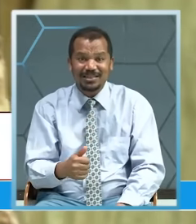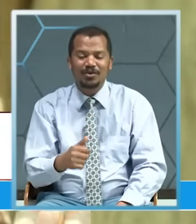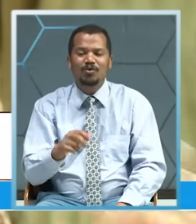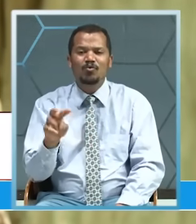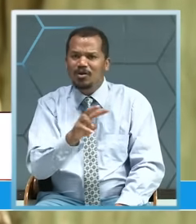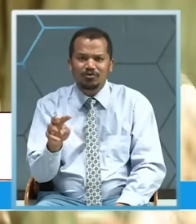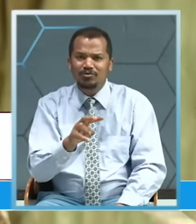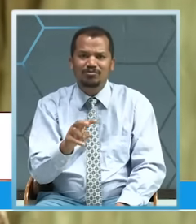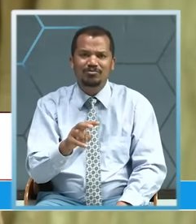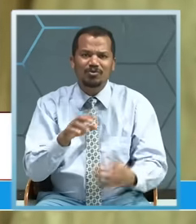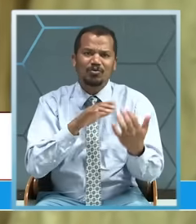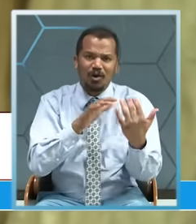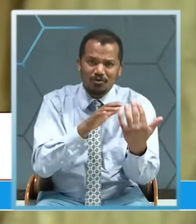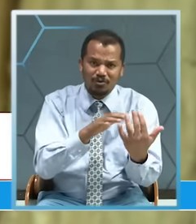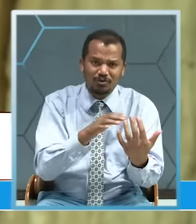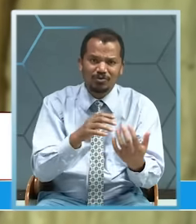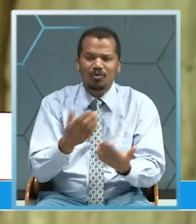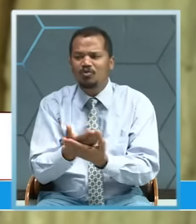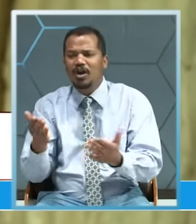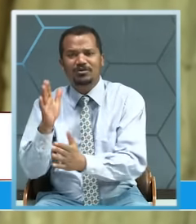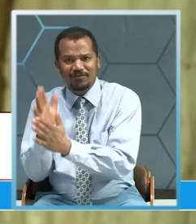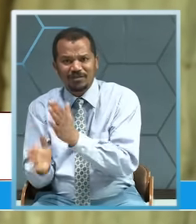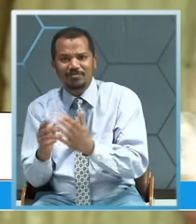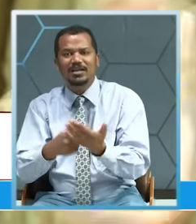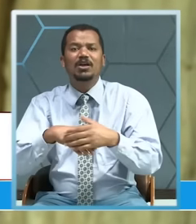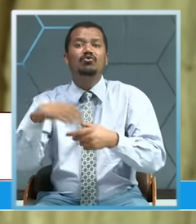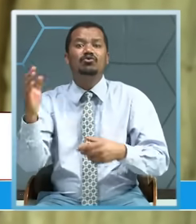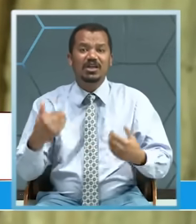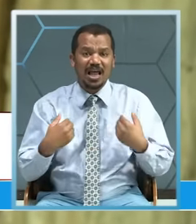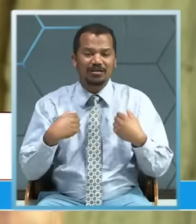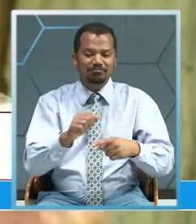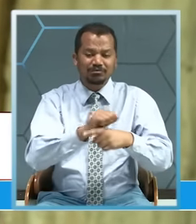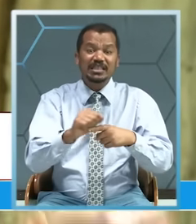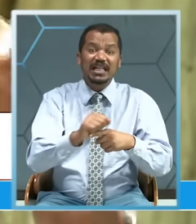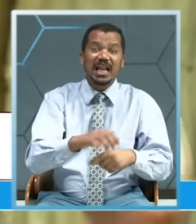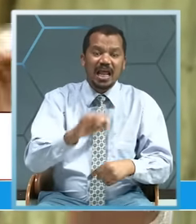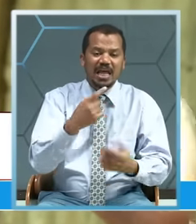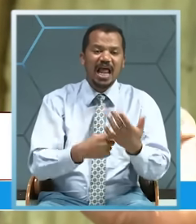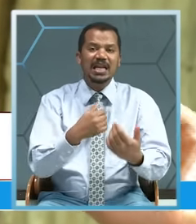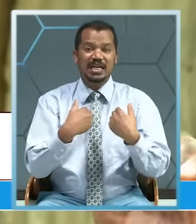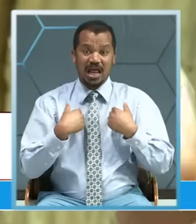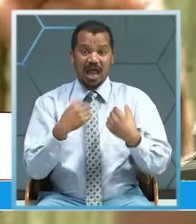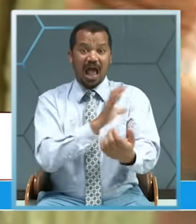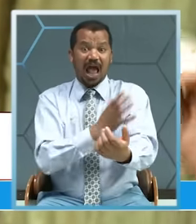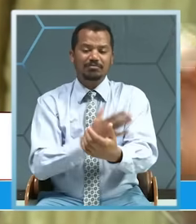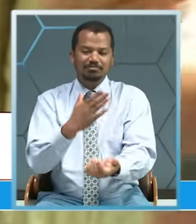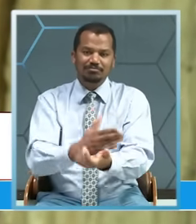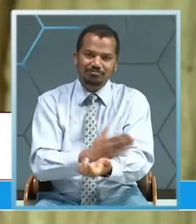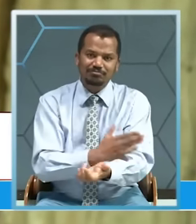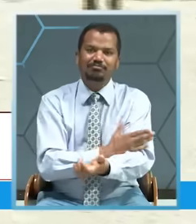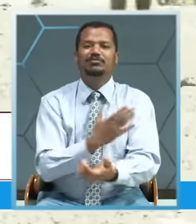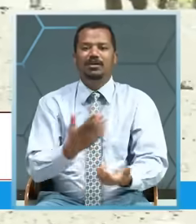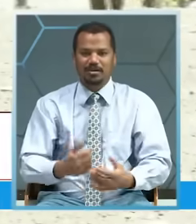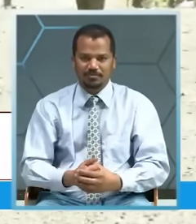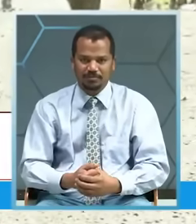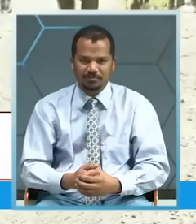ያለመሰልቸት ሁለቱንም ውጊያውንም መዋጋት ግዳጃችን መፈጸም ከዛ ውጭ ያለው ደግሞ እየሰለጠን ያለንን አቅም